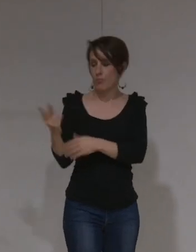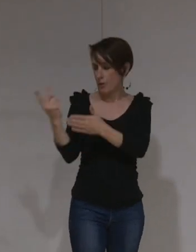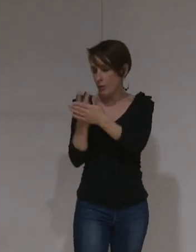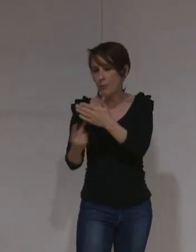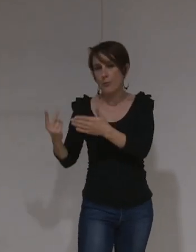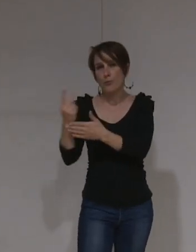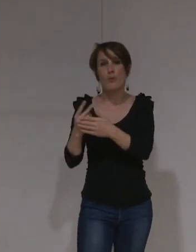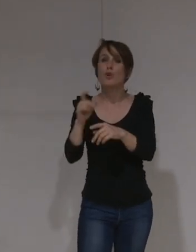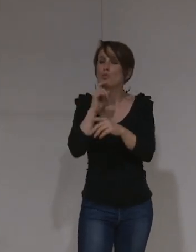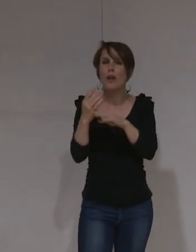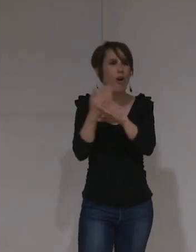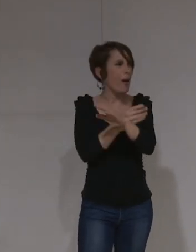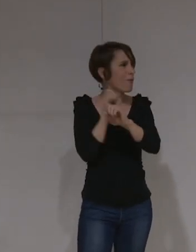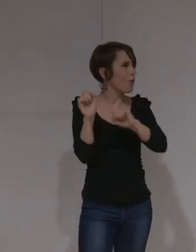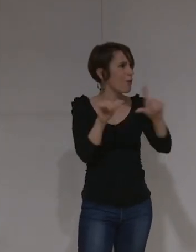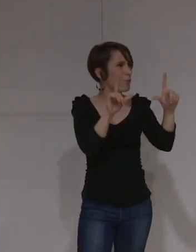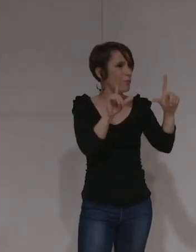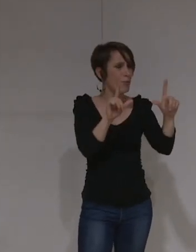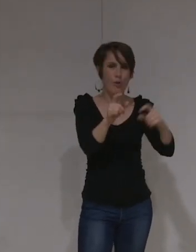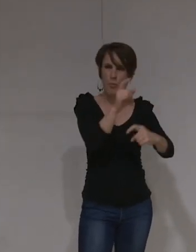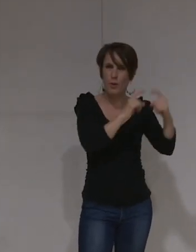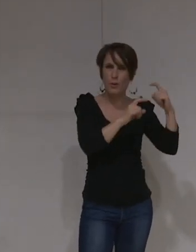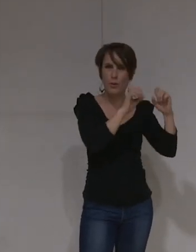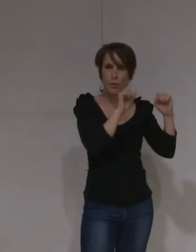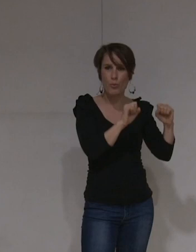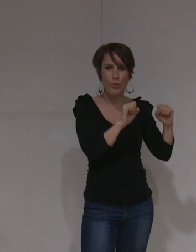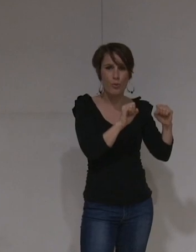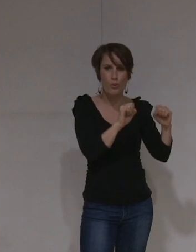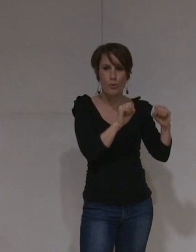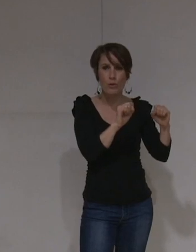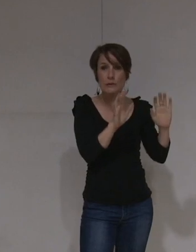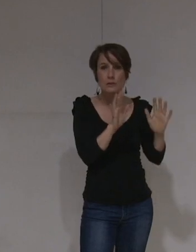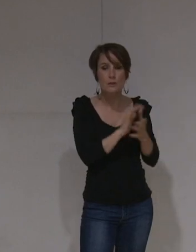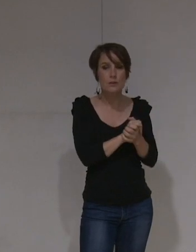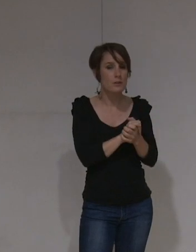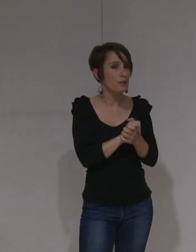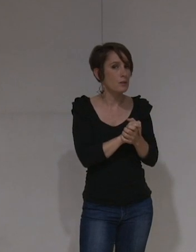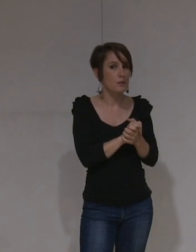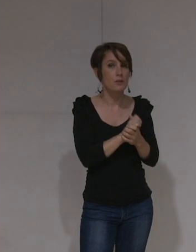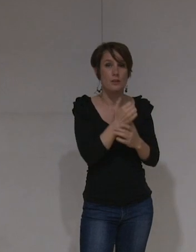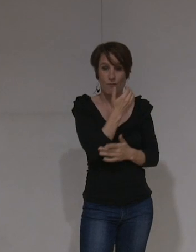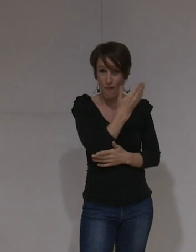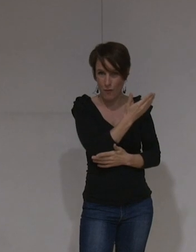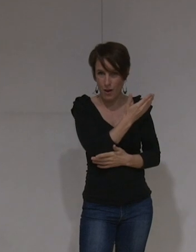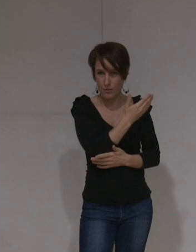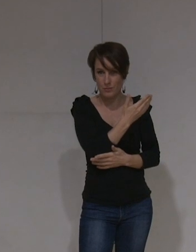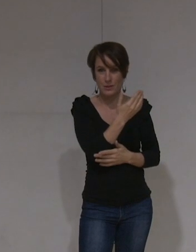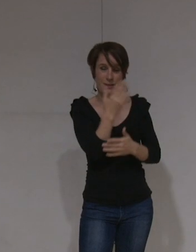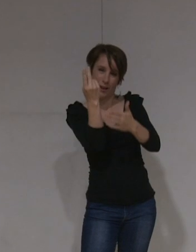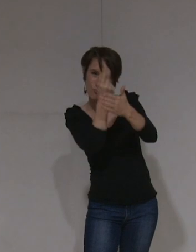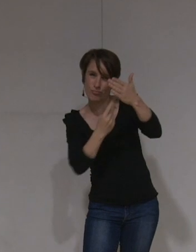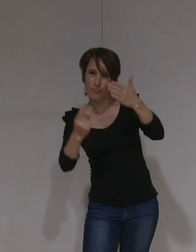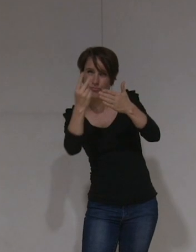avant cette figure alors je sais pas si les images reviennent voilà c'est des évocations de la nature